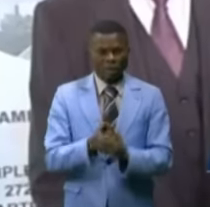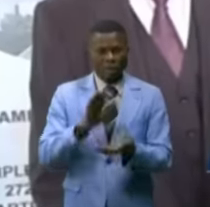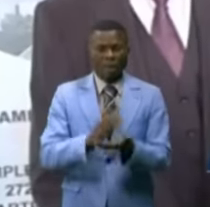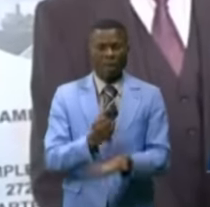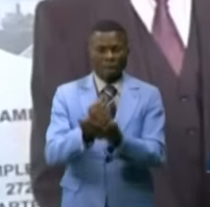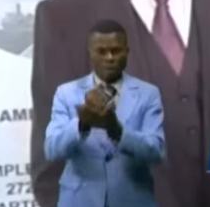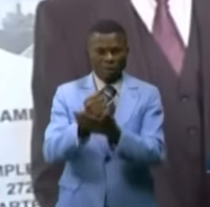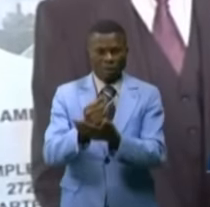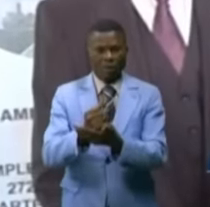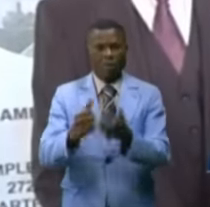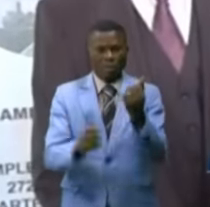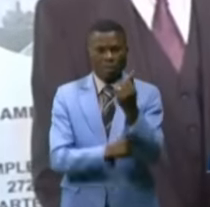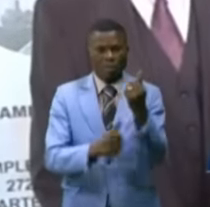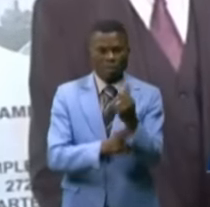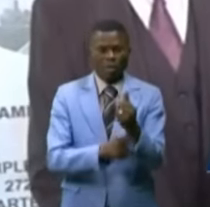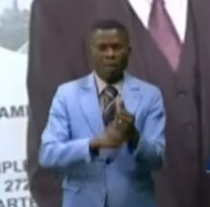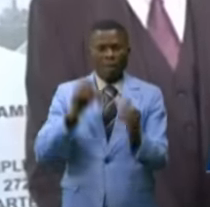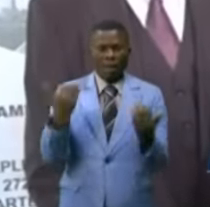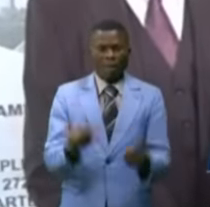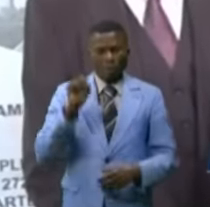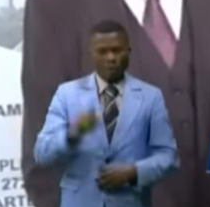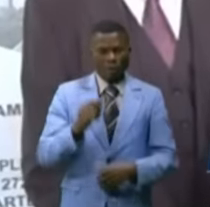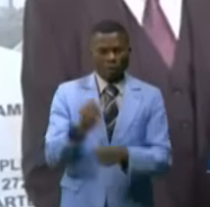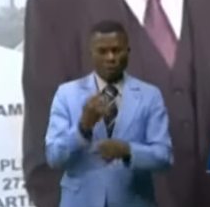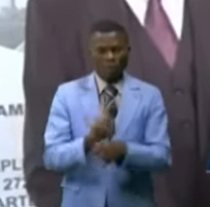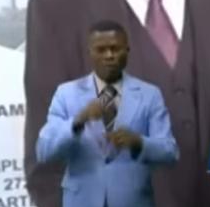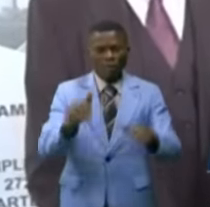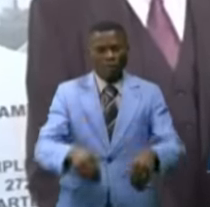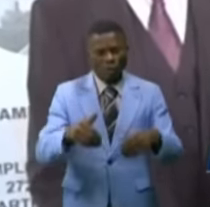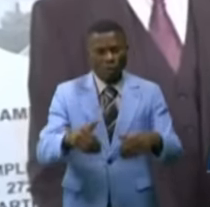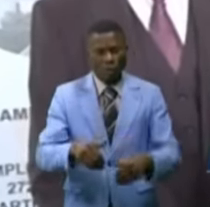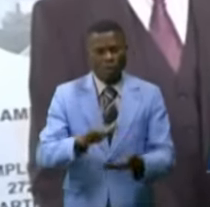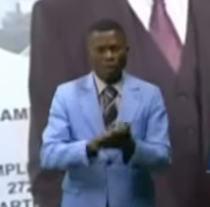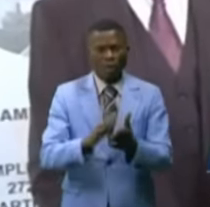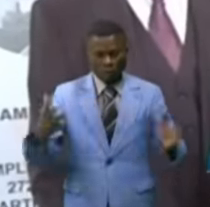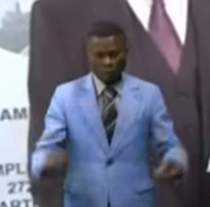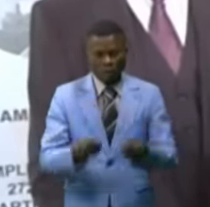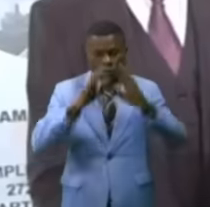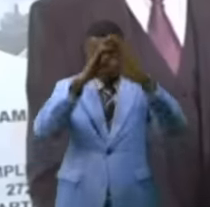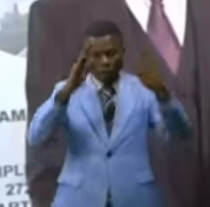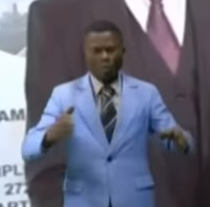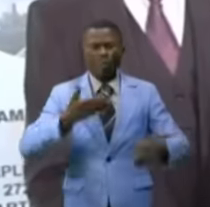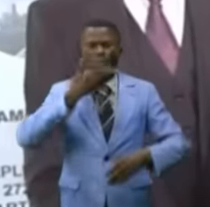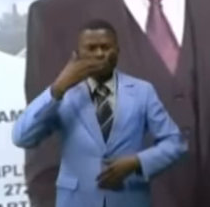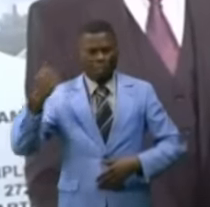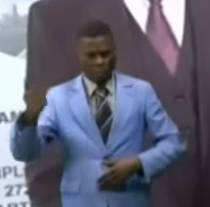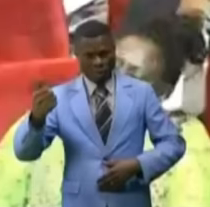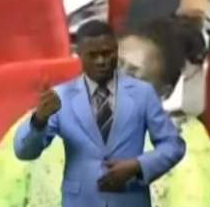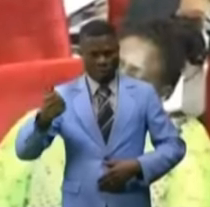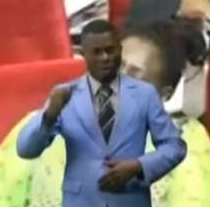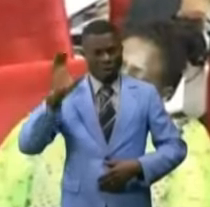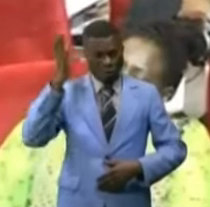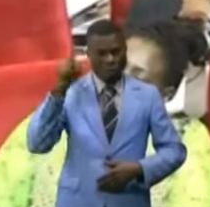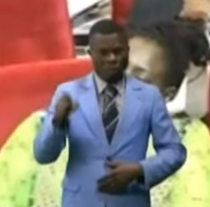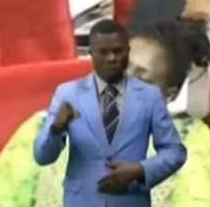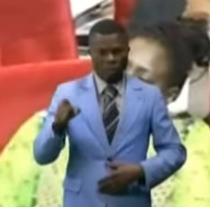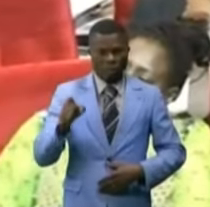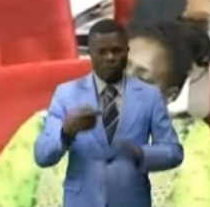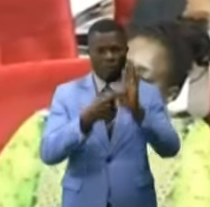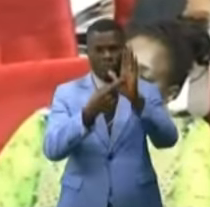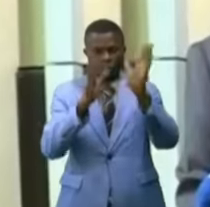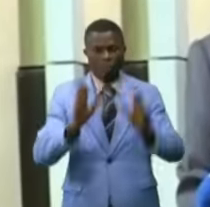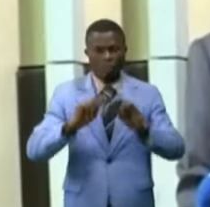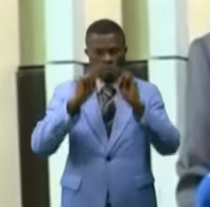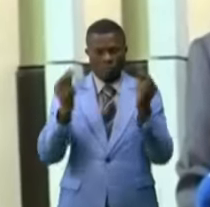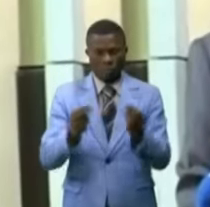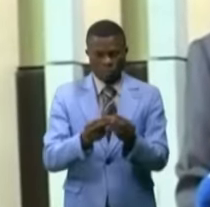aider les gens qui veulent investir dans le secteur agricole de venir déjà trouver des maisons modernes dans le secteur. Le représentant du